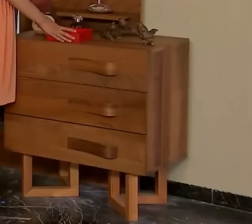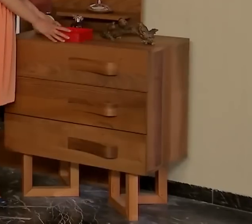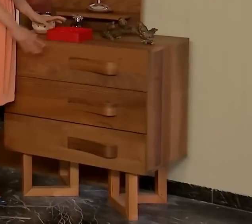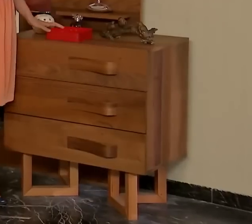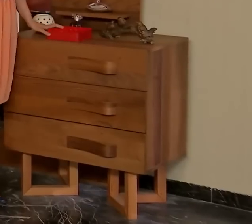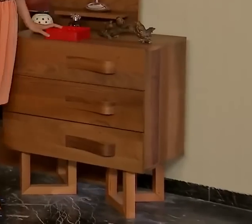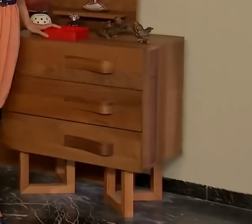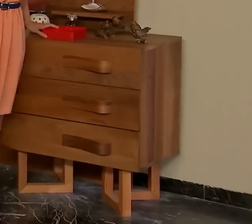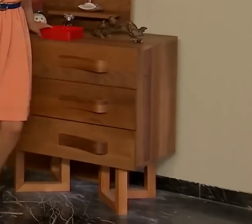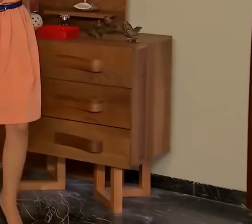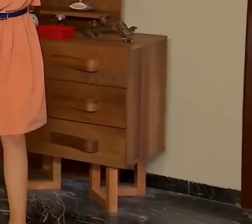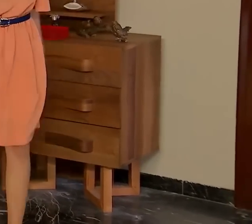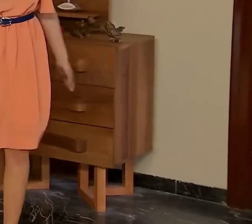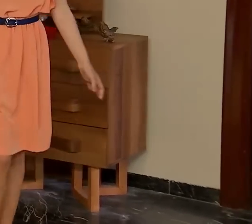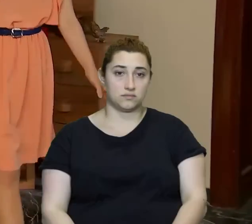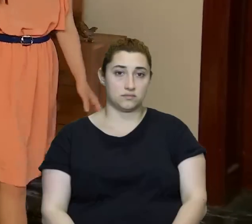bıraktı.